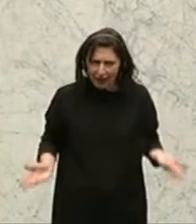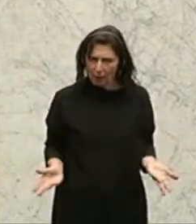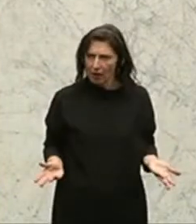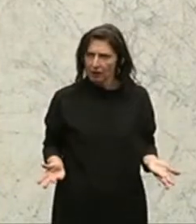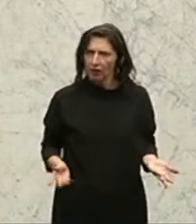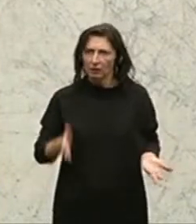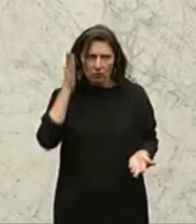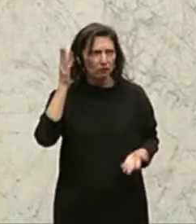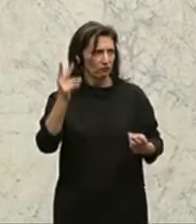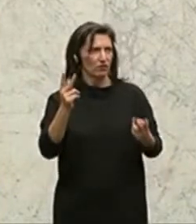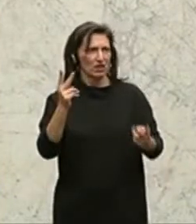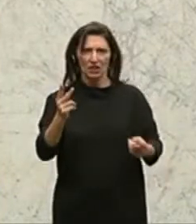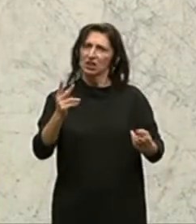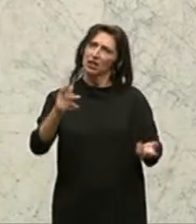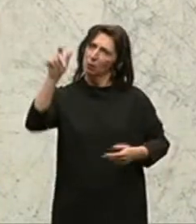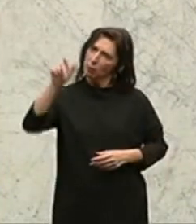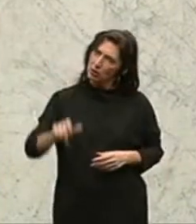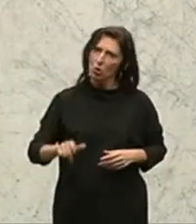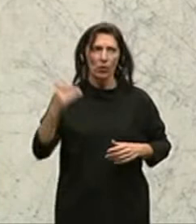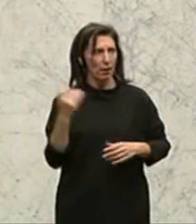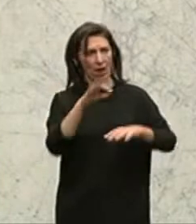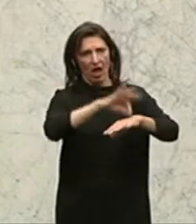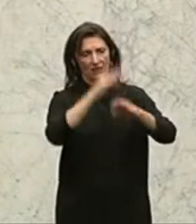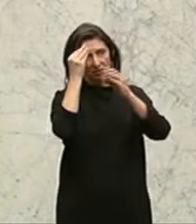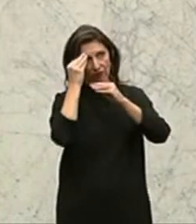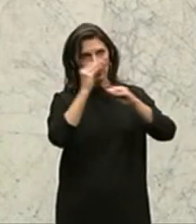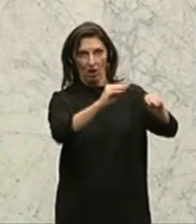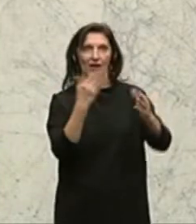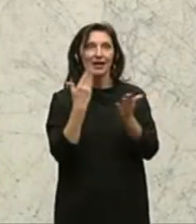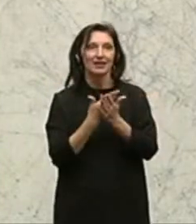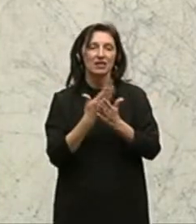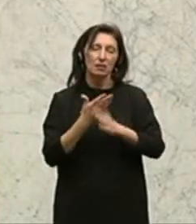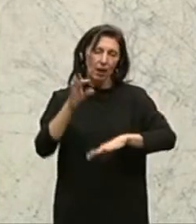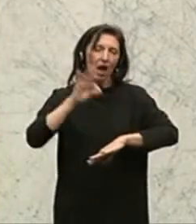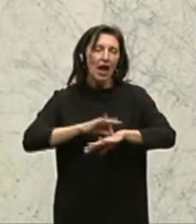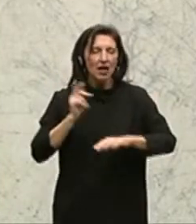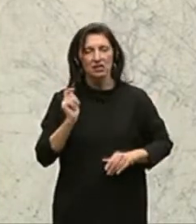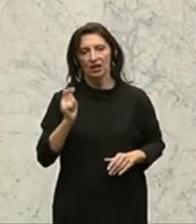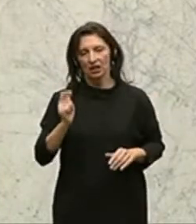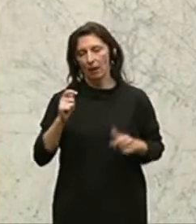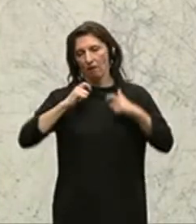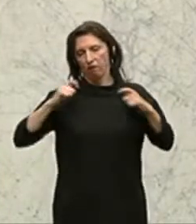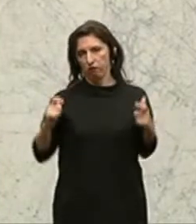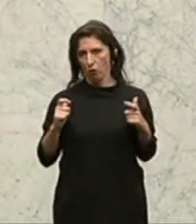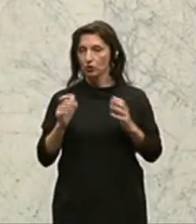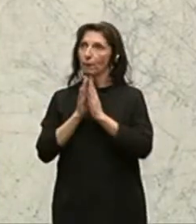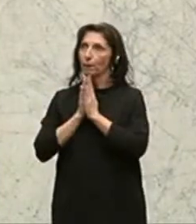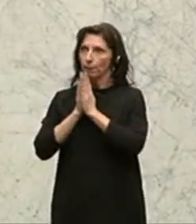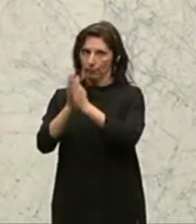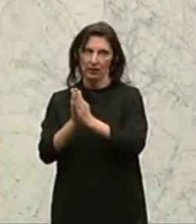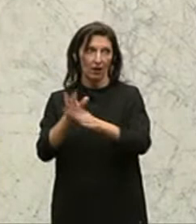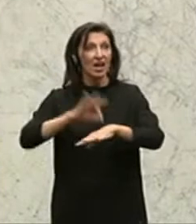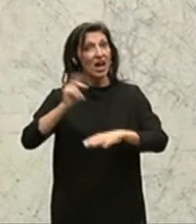Arzt bzw. ihrer Ärztin vertrauen. Daher bitte ich die Ärztekammerfunktionäre um eines. Die Ärztekammerwahlen, die im